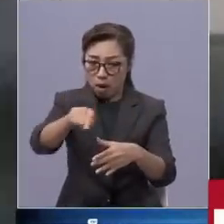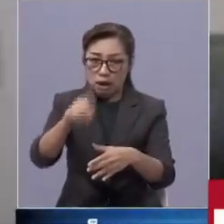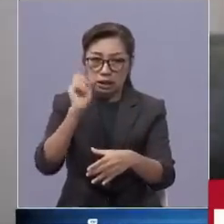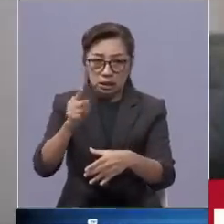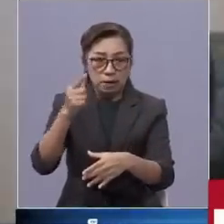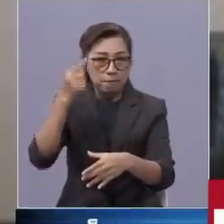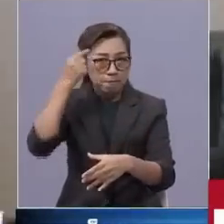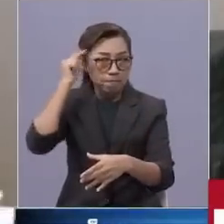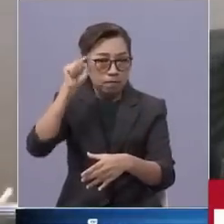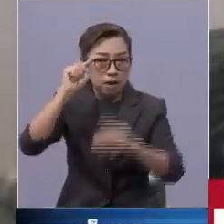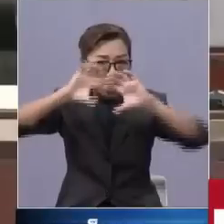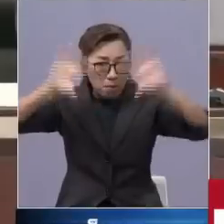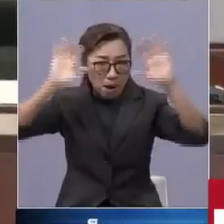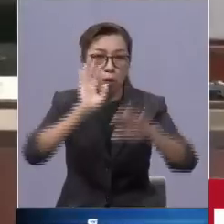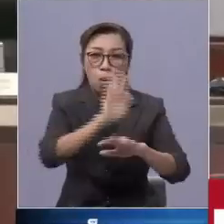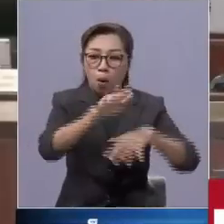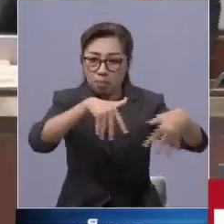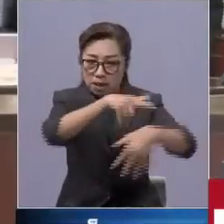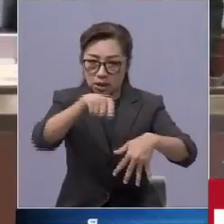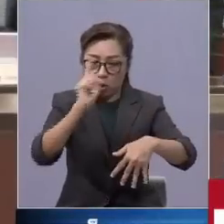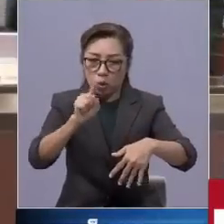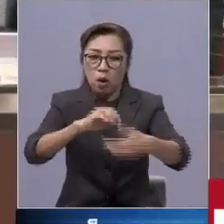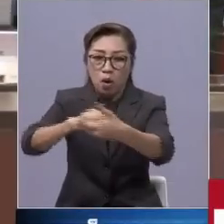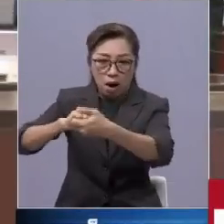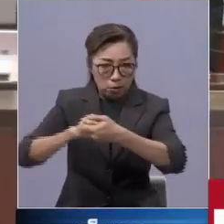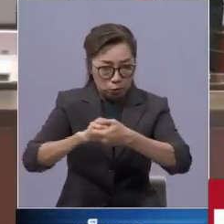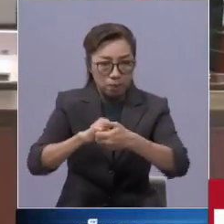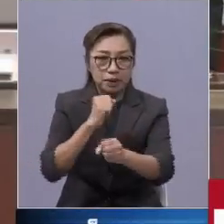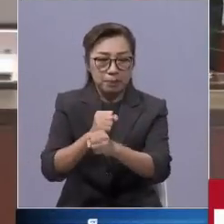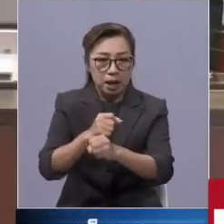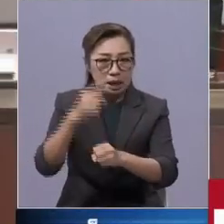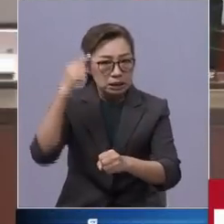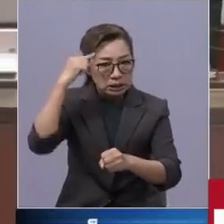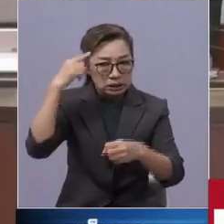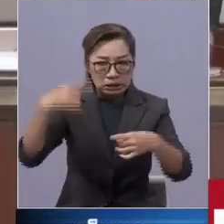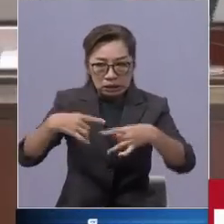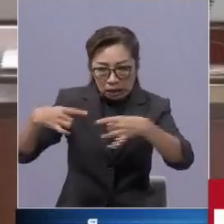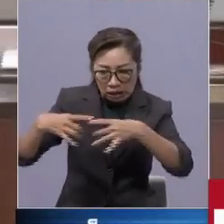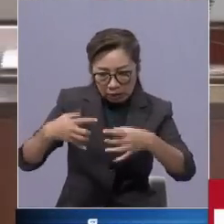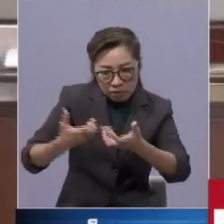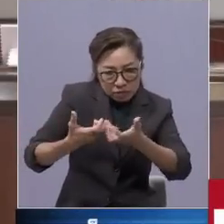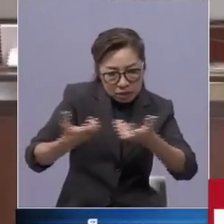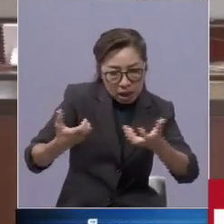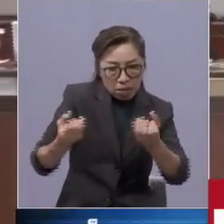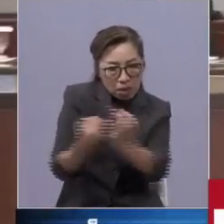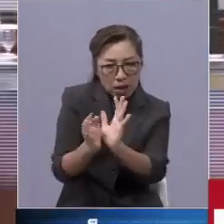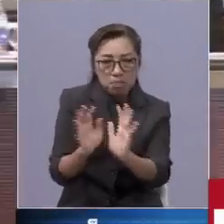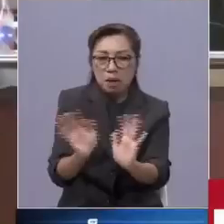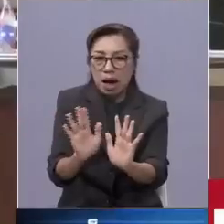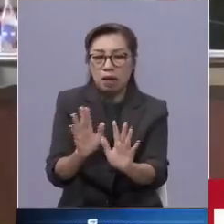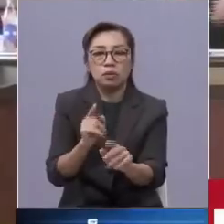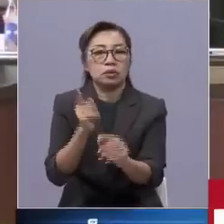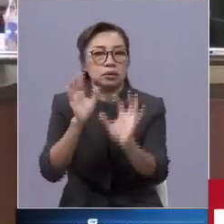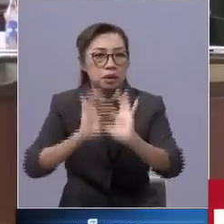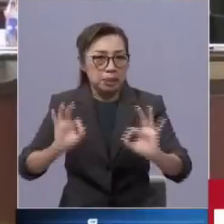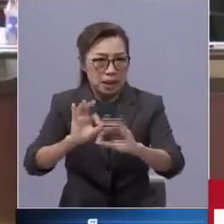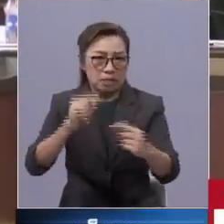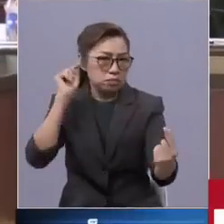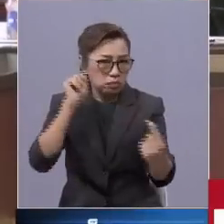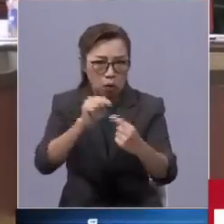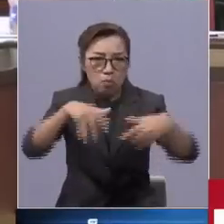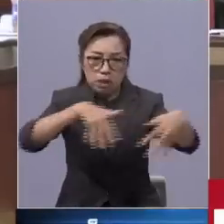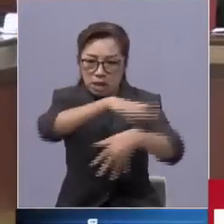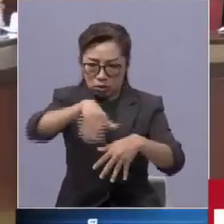าลเพื่อประชาชนขอให้เป็นน้ำหนึ่งใจเดียวกันอย่าให้มีการแบ่งแยกพรรคพวกเป็นรัฐบาลที่ทำงานเพื่อประชาชนจริง